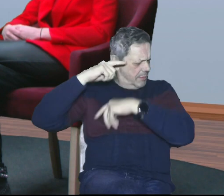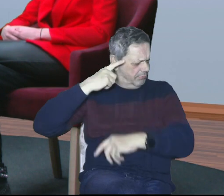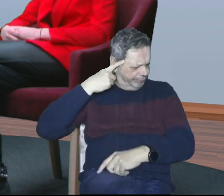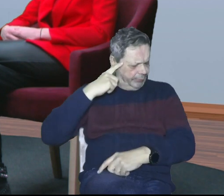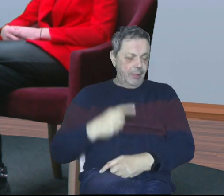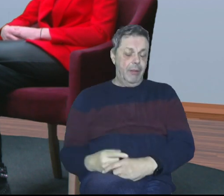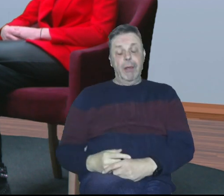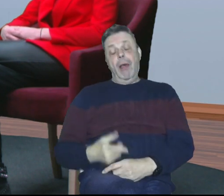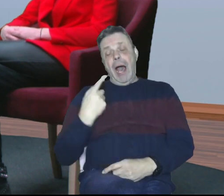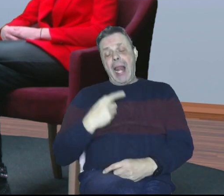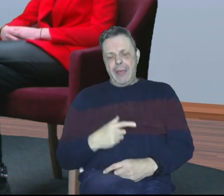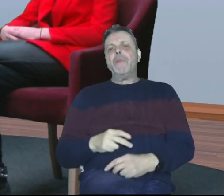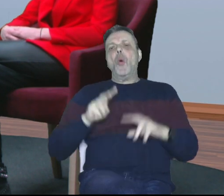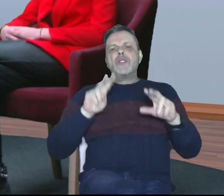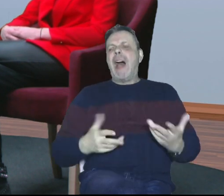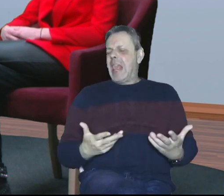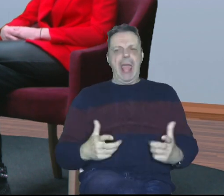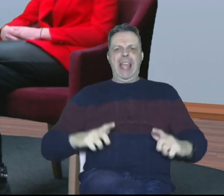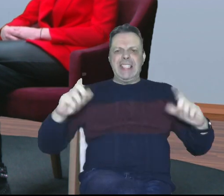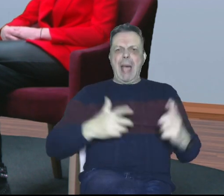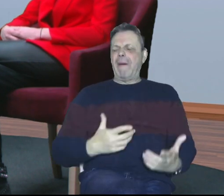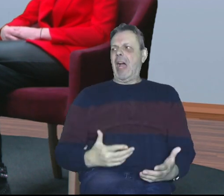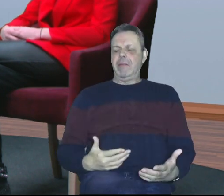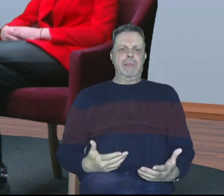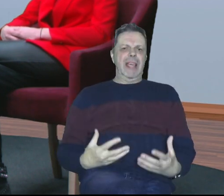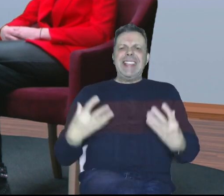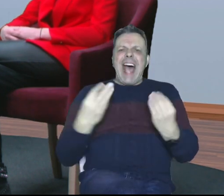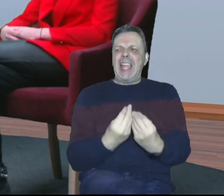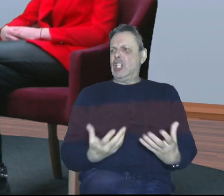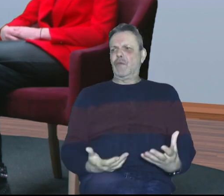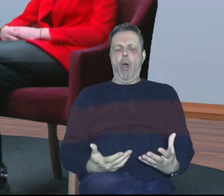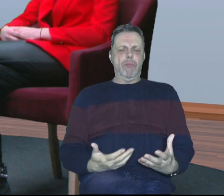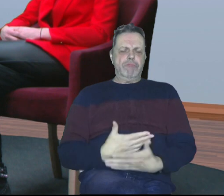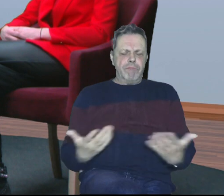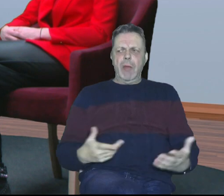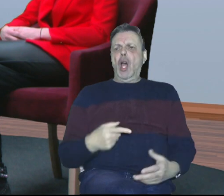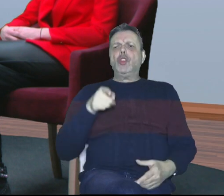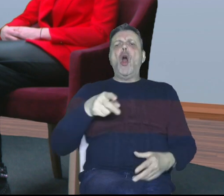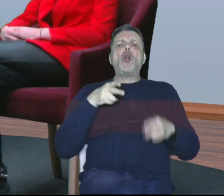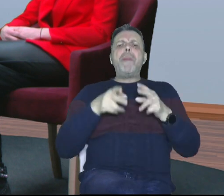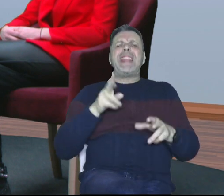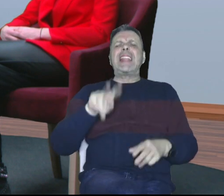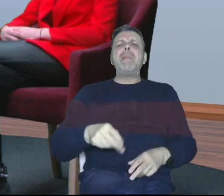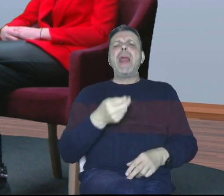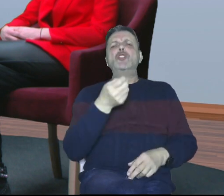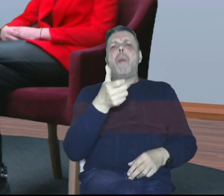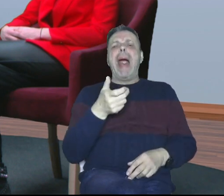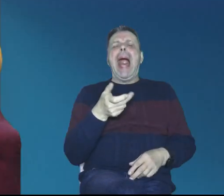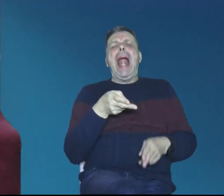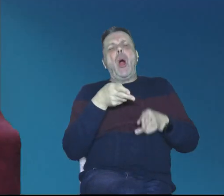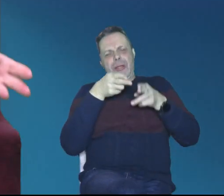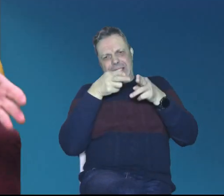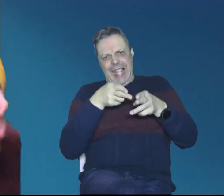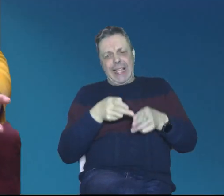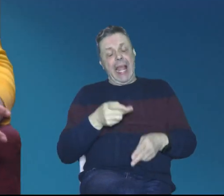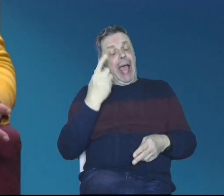Ali znate što, naglasak je u stvari na zabavi, na zajedništvu, na optimizmu. Dakle, radi se o komediji u kojoj ima nešto malo